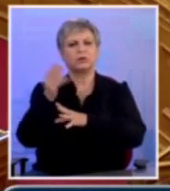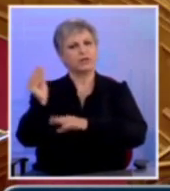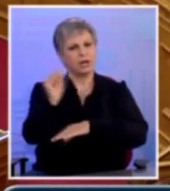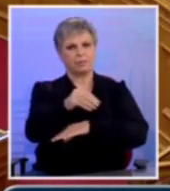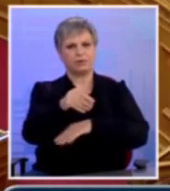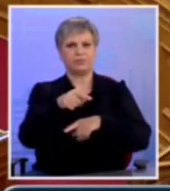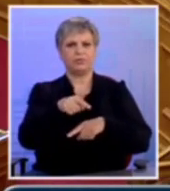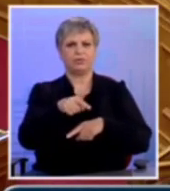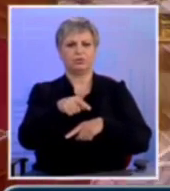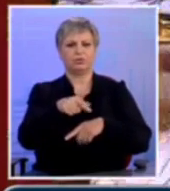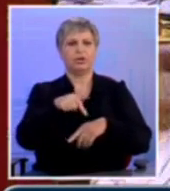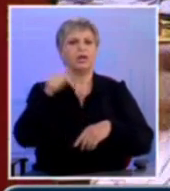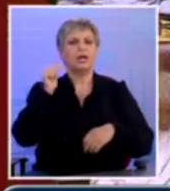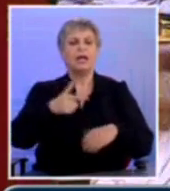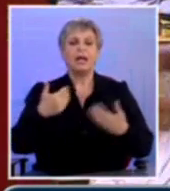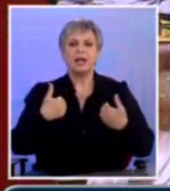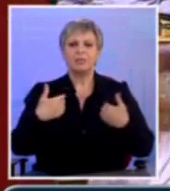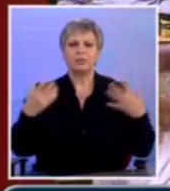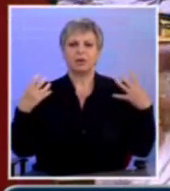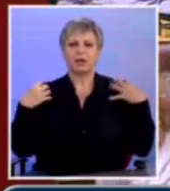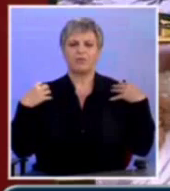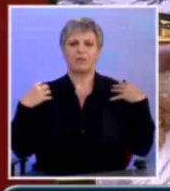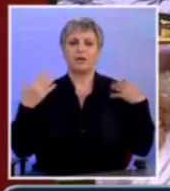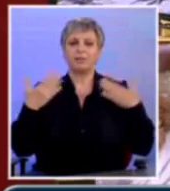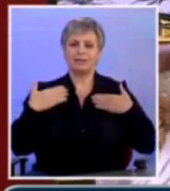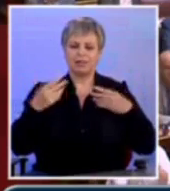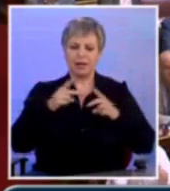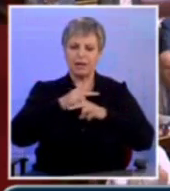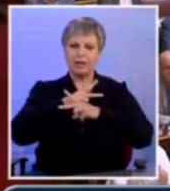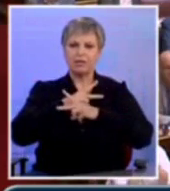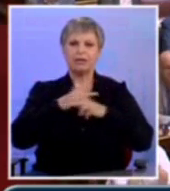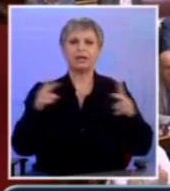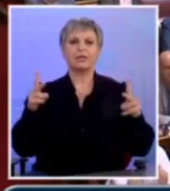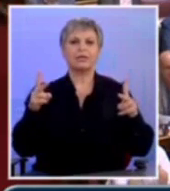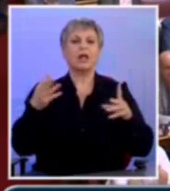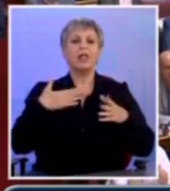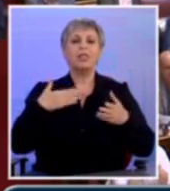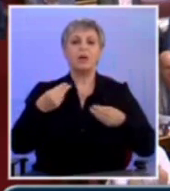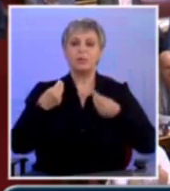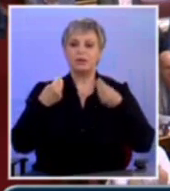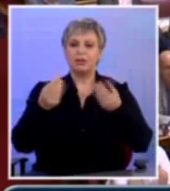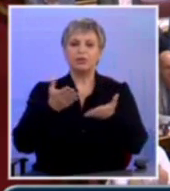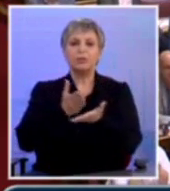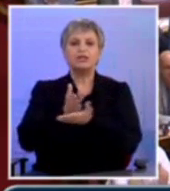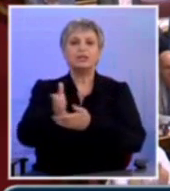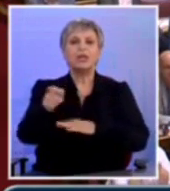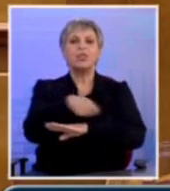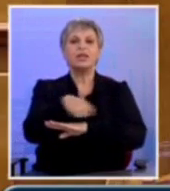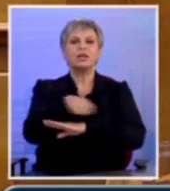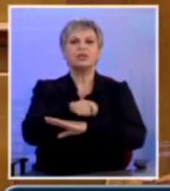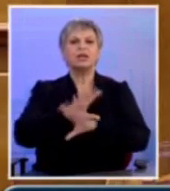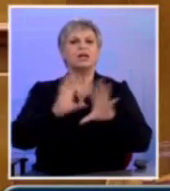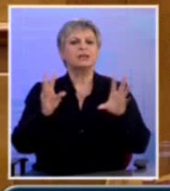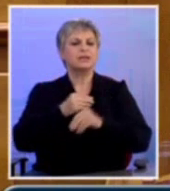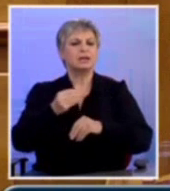ευθύνης για την κάθαρση, για να αποδοθεί δικαιοσύνη για τα μεγάλα σκάνδαλα